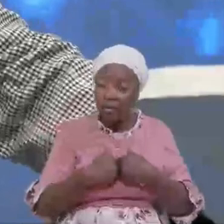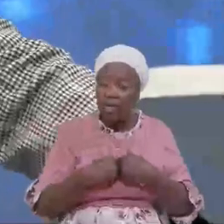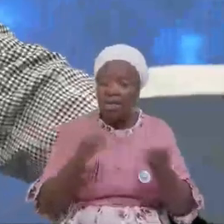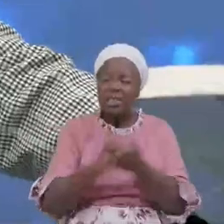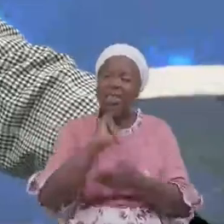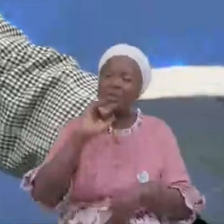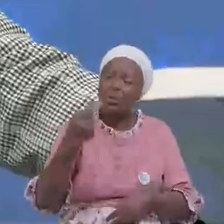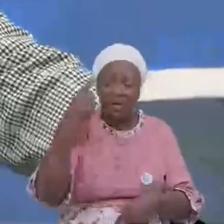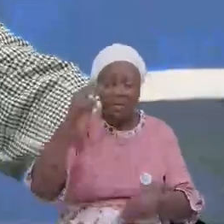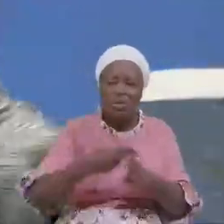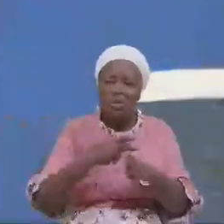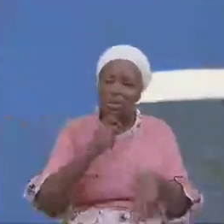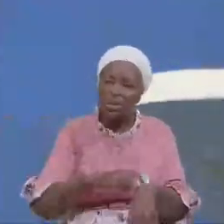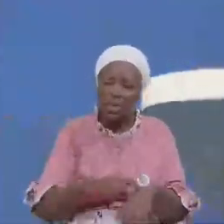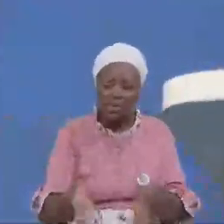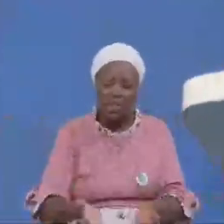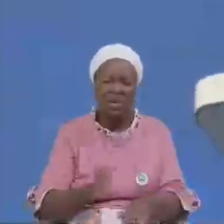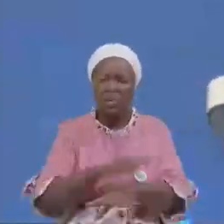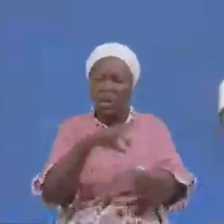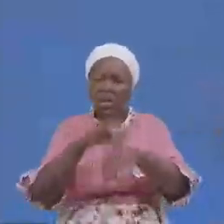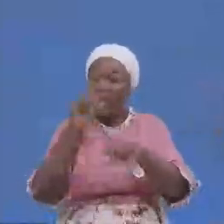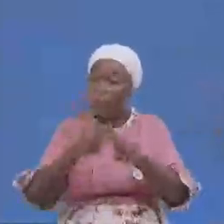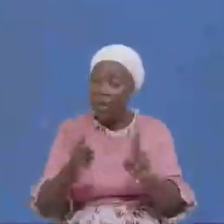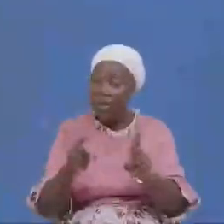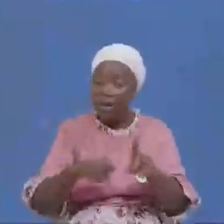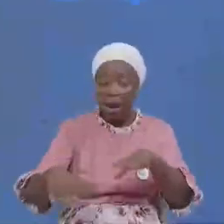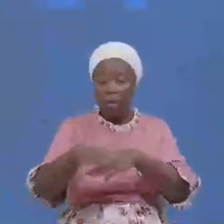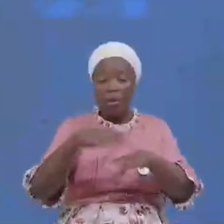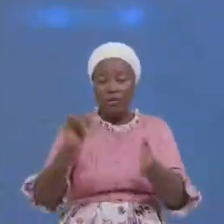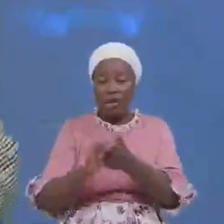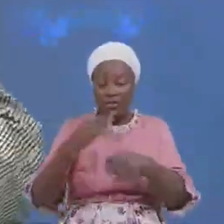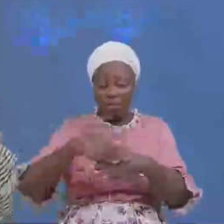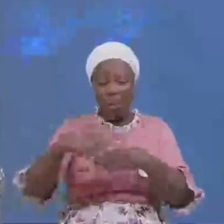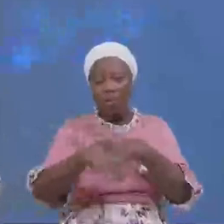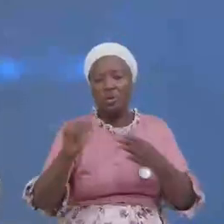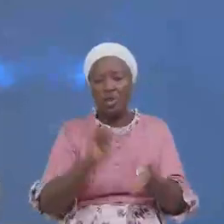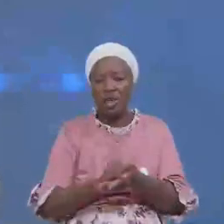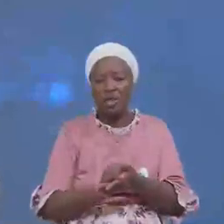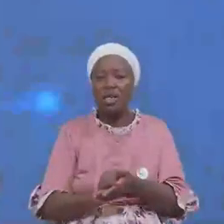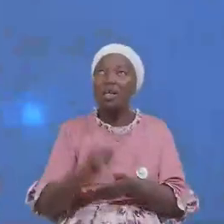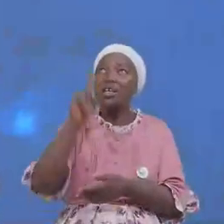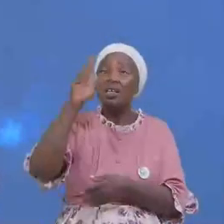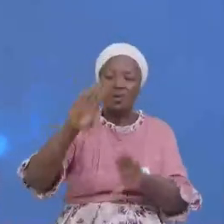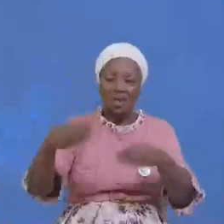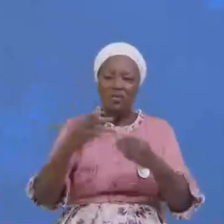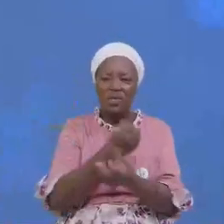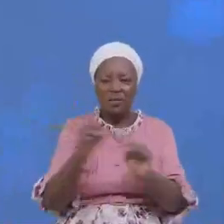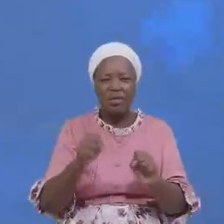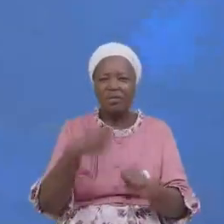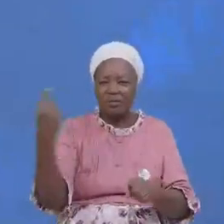pour un peu de temps. Mais au-delà de ça, et même après ça, il te donnera le salut pour